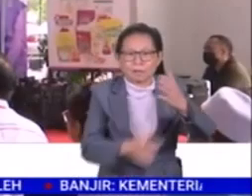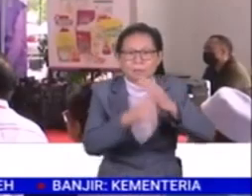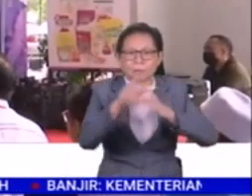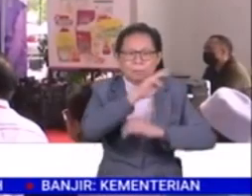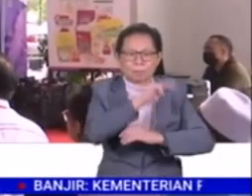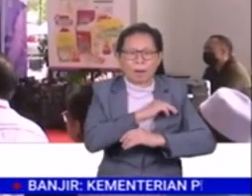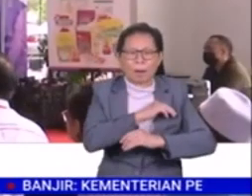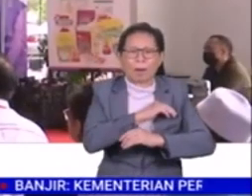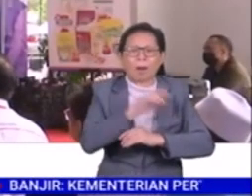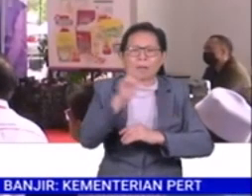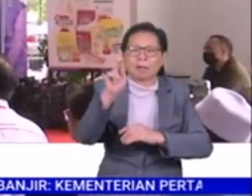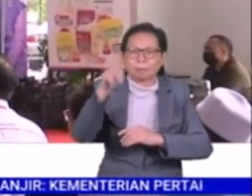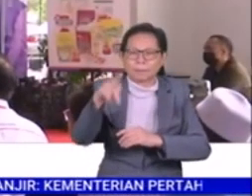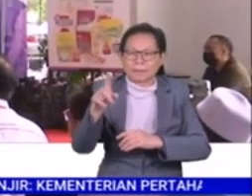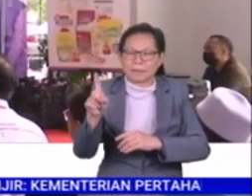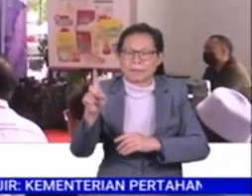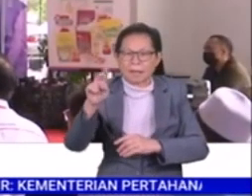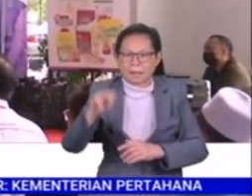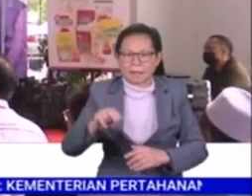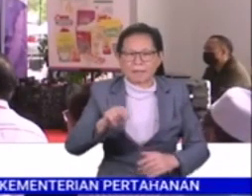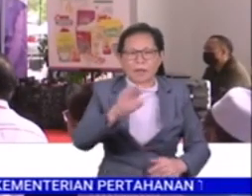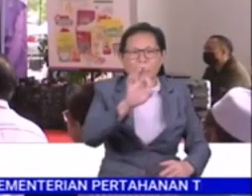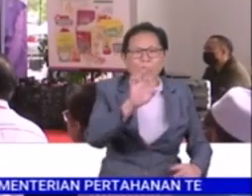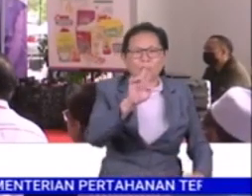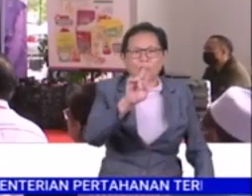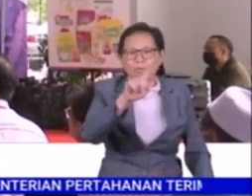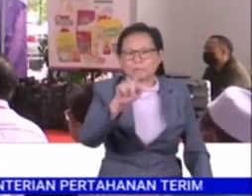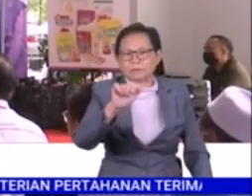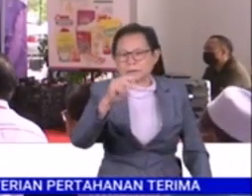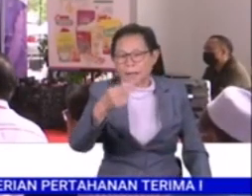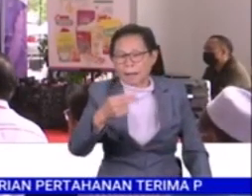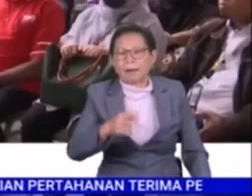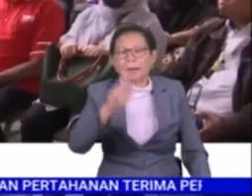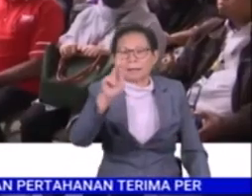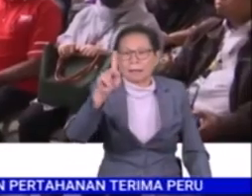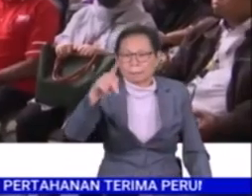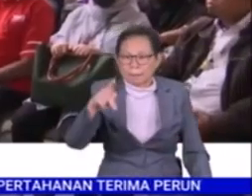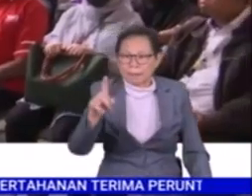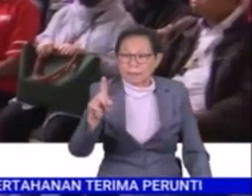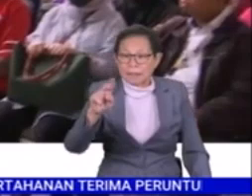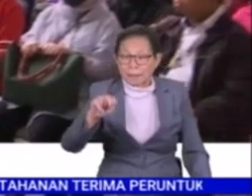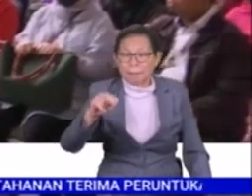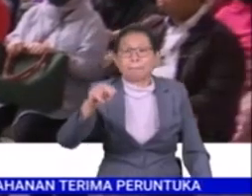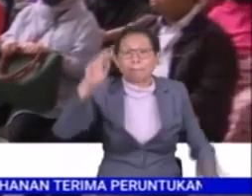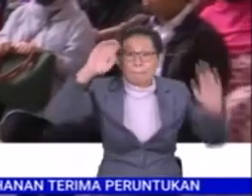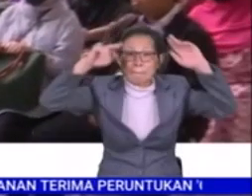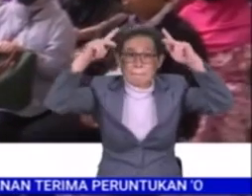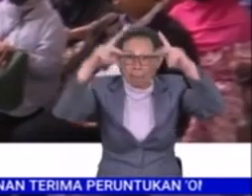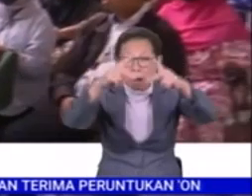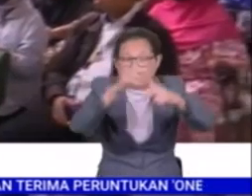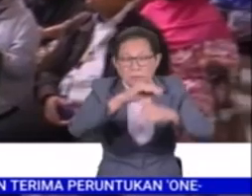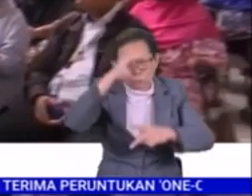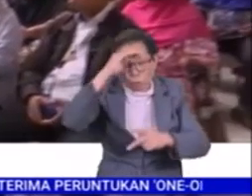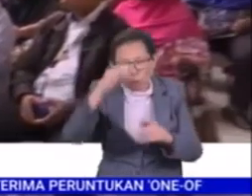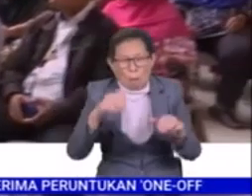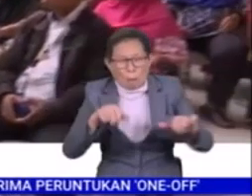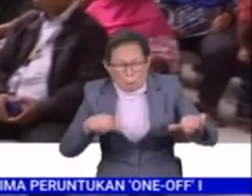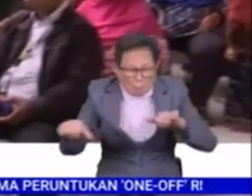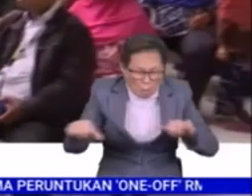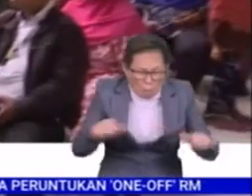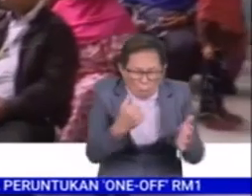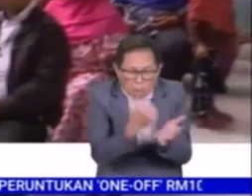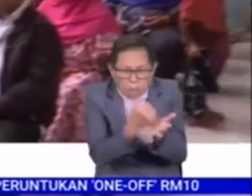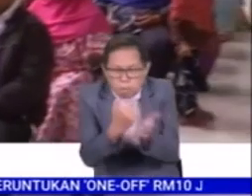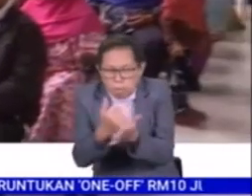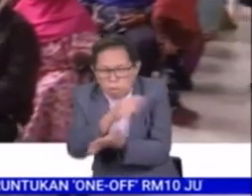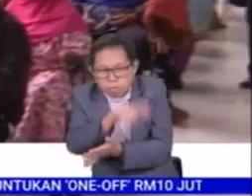Timbalan Menteri Perdagangan Dalam Negeri dan Kos Sara Hidup, Fuziah Saleh berkata, KPDN Pahang dan Johor aktif membantu penduduk